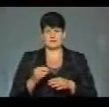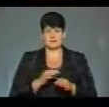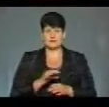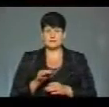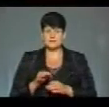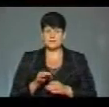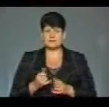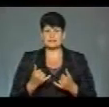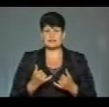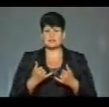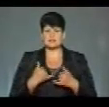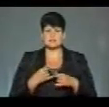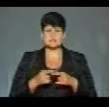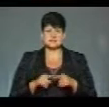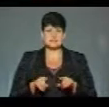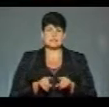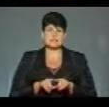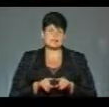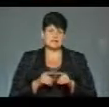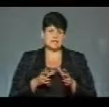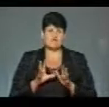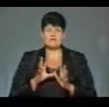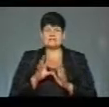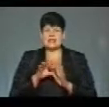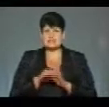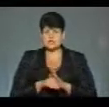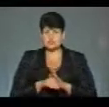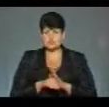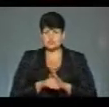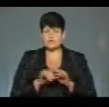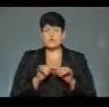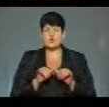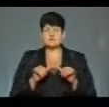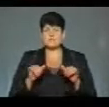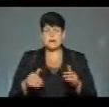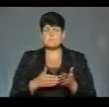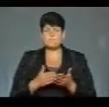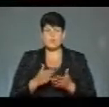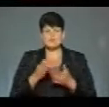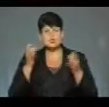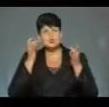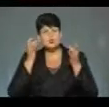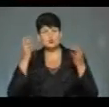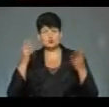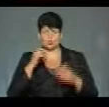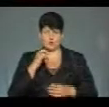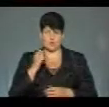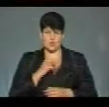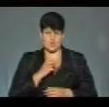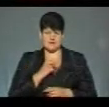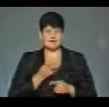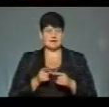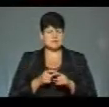Для нас це теж такий внесок в розвиття політичної культури в Україні. А